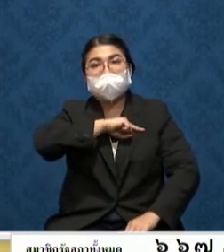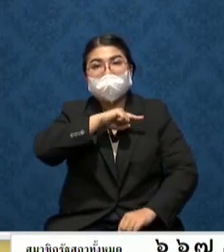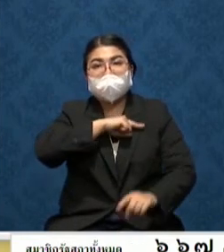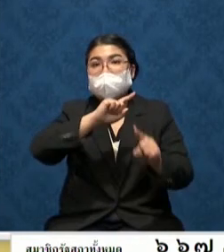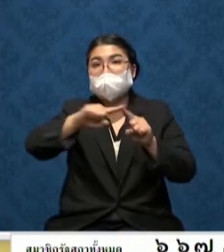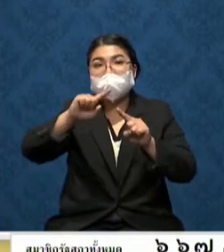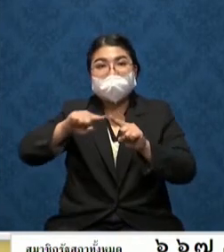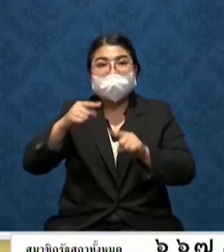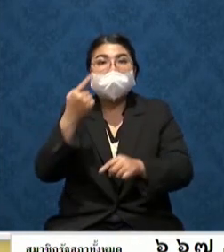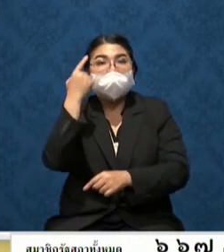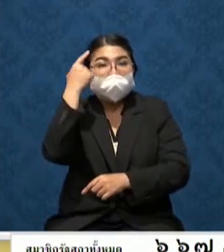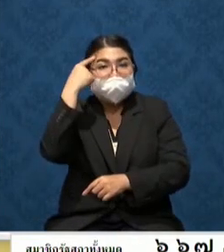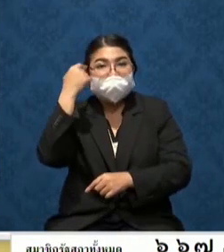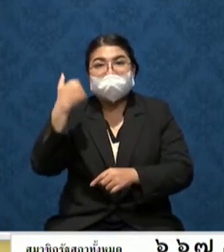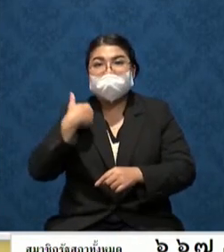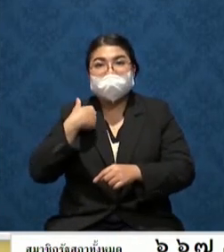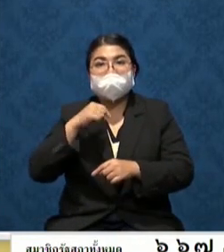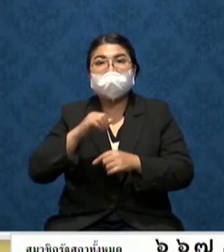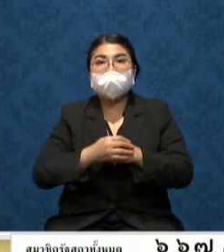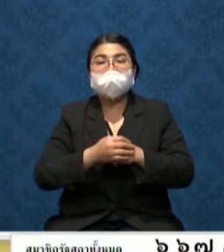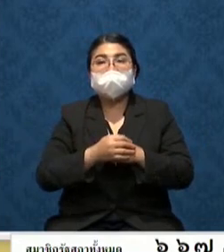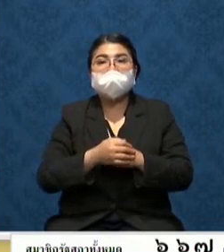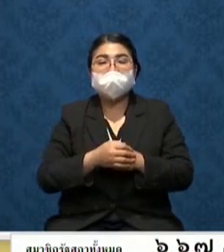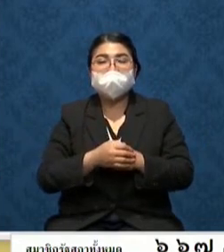อยู่เหนือเสรีภาพ